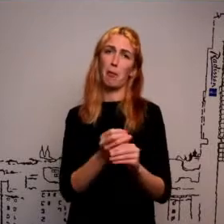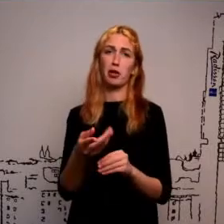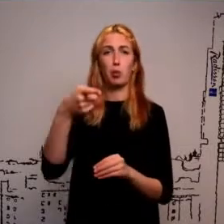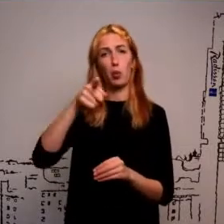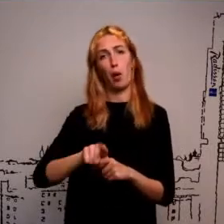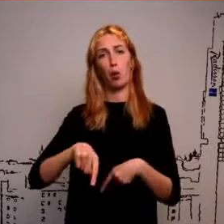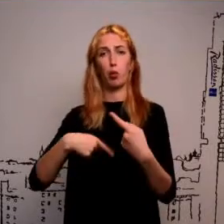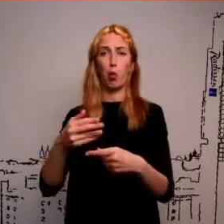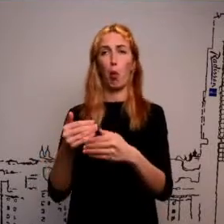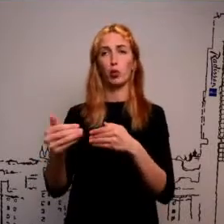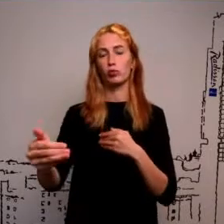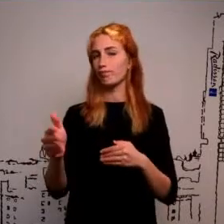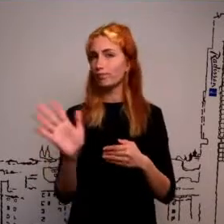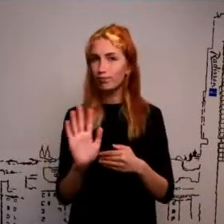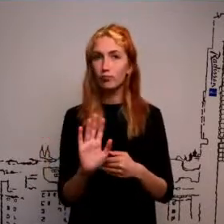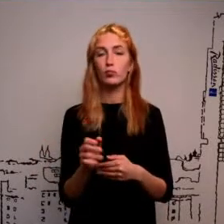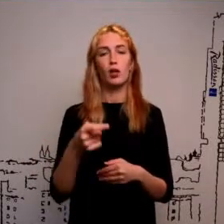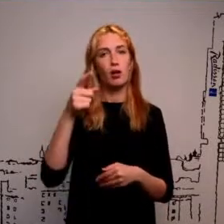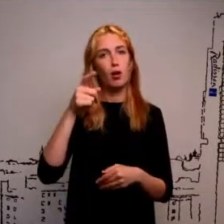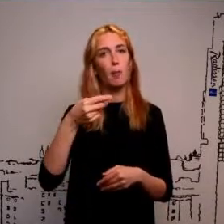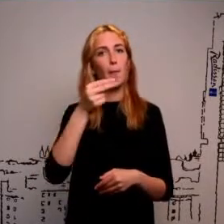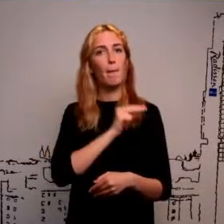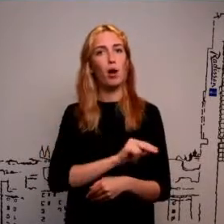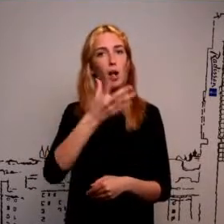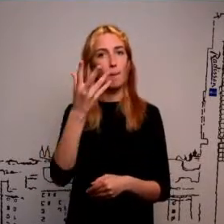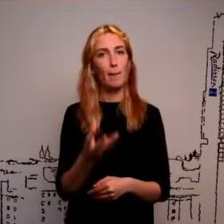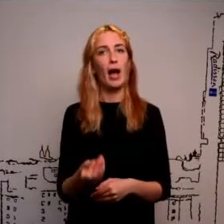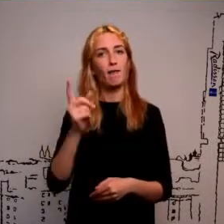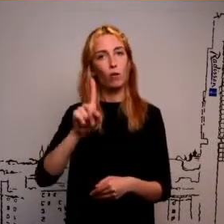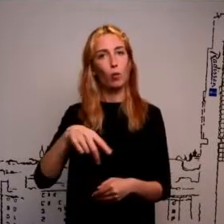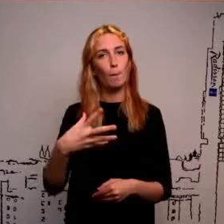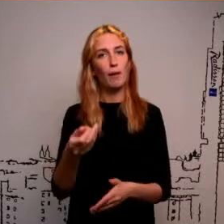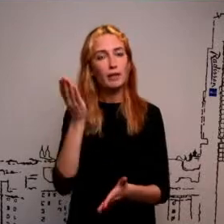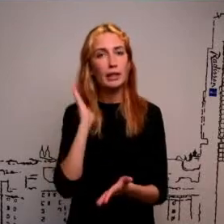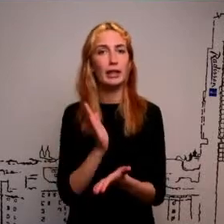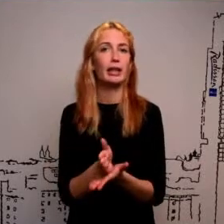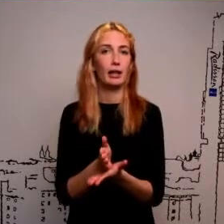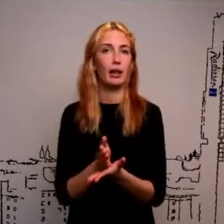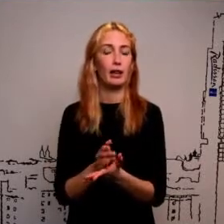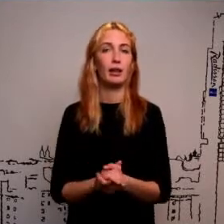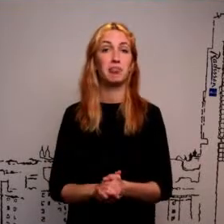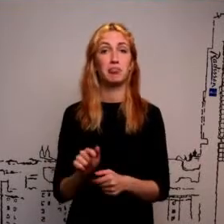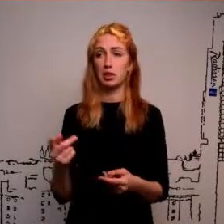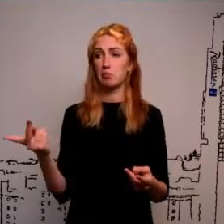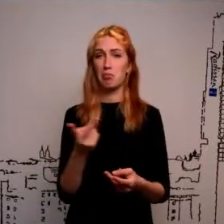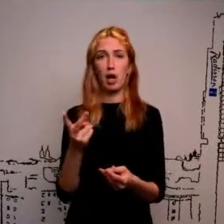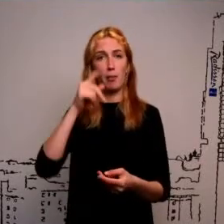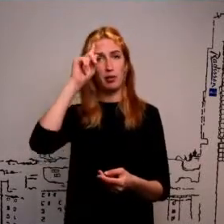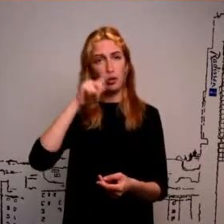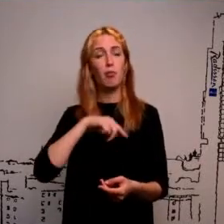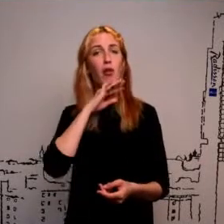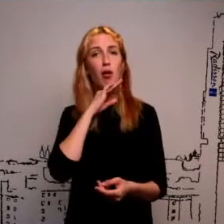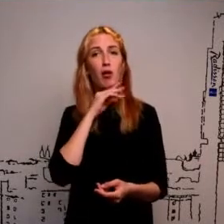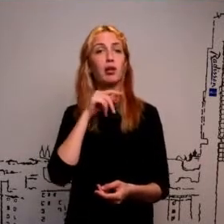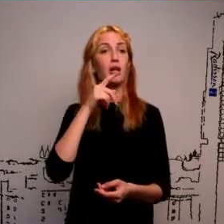ei ole võimalik, et palgapäevas lepitakse kokku ikkagi väga konkreetses ühes kindlas kuupäevas ja siis mõlemad pooled teavad, üks pool teab, mis